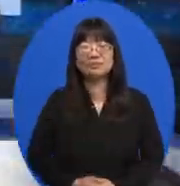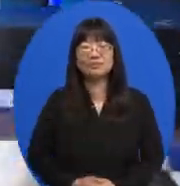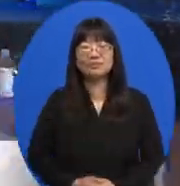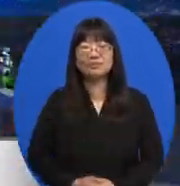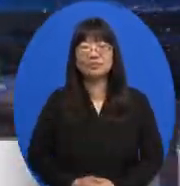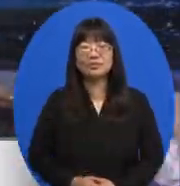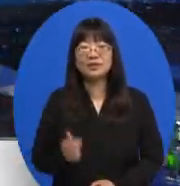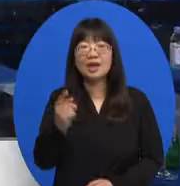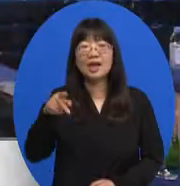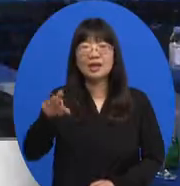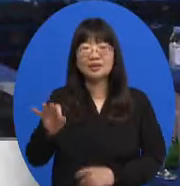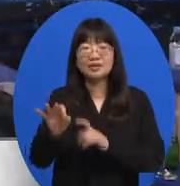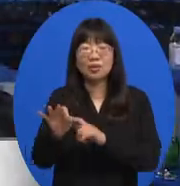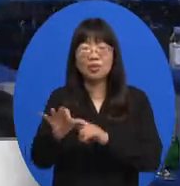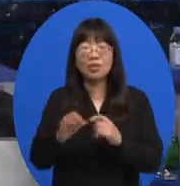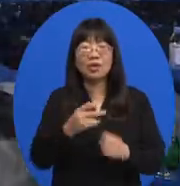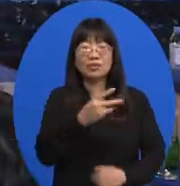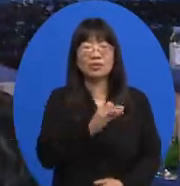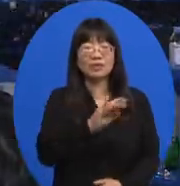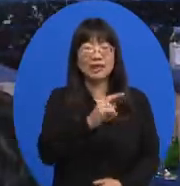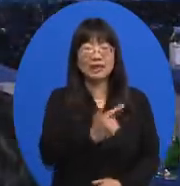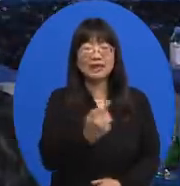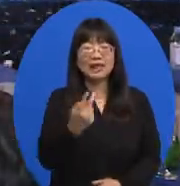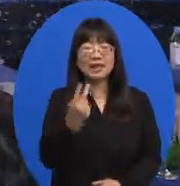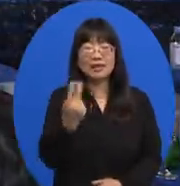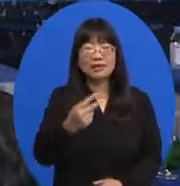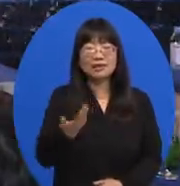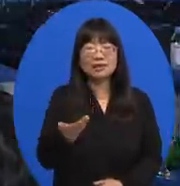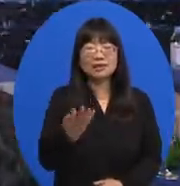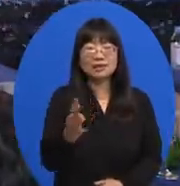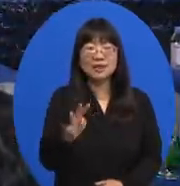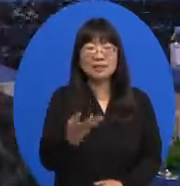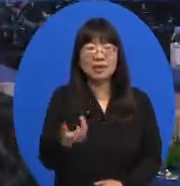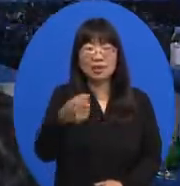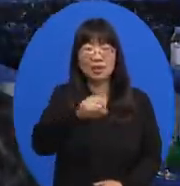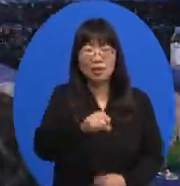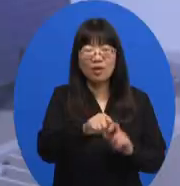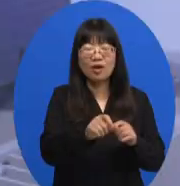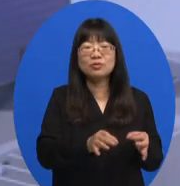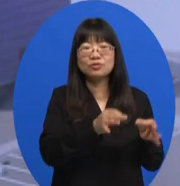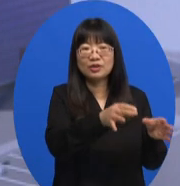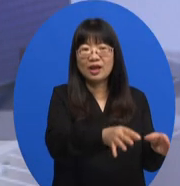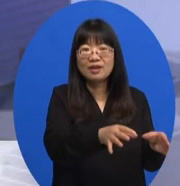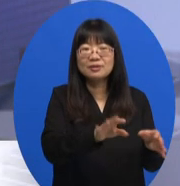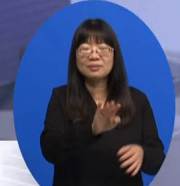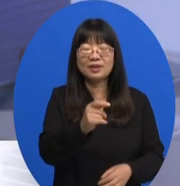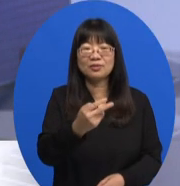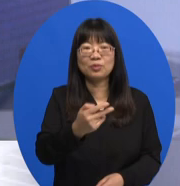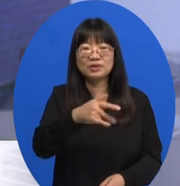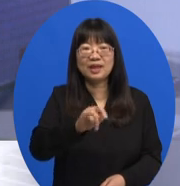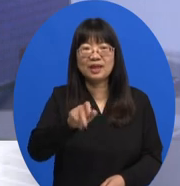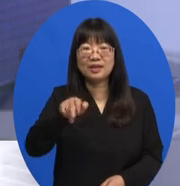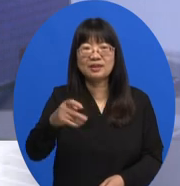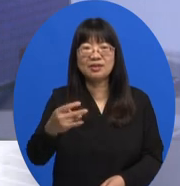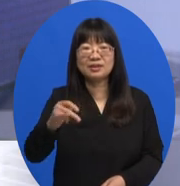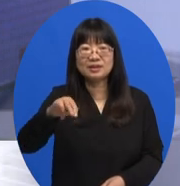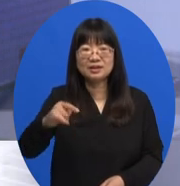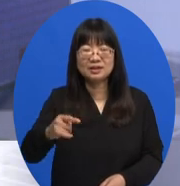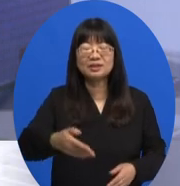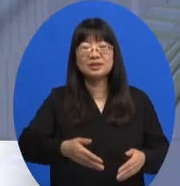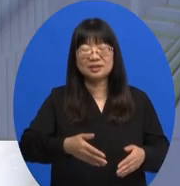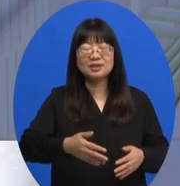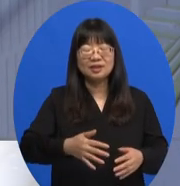화성 동탄에 약 2,400억 원을 투자하는 반도체 클러스터 건설이 시작됐습니다. 이는 지난해 11월 경기도와